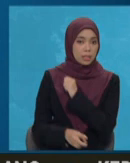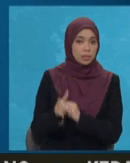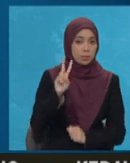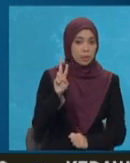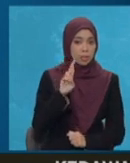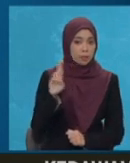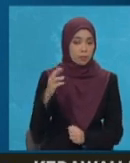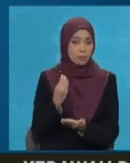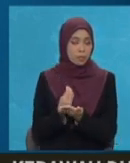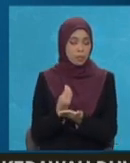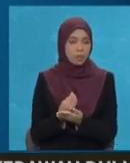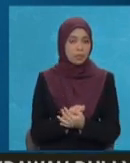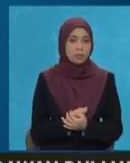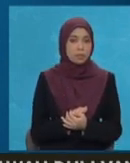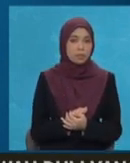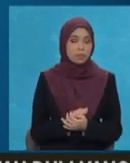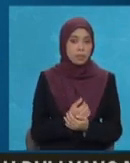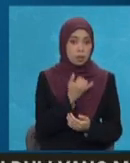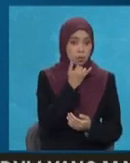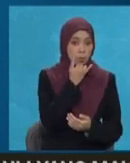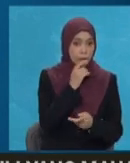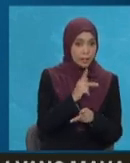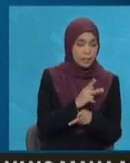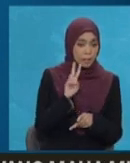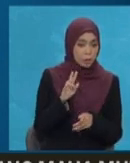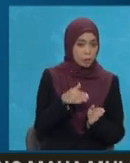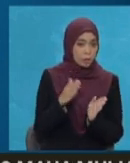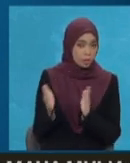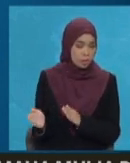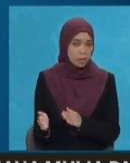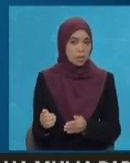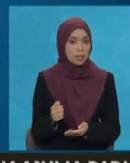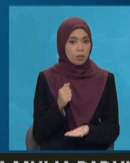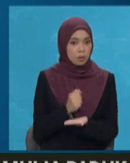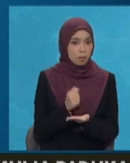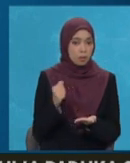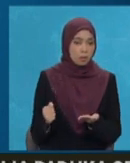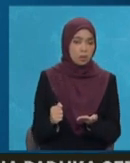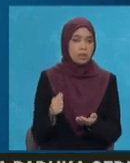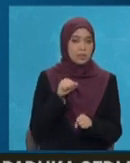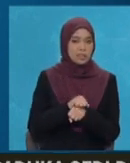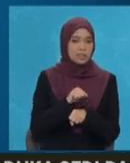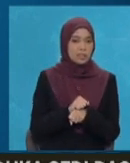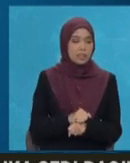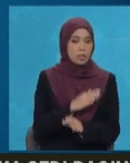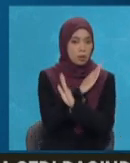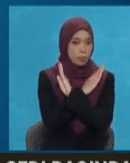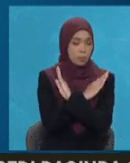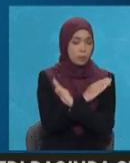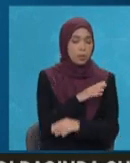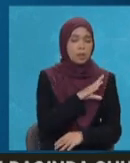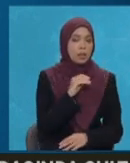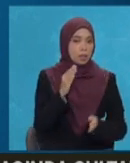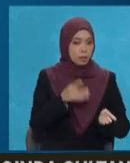atau ke dua-duanya sekali tindakan seterusnya pas kerja dibatalkan dan diusir dari negara ini sementara itu mana-mana